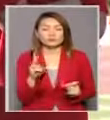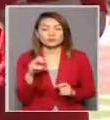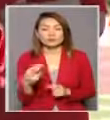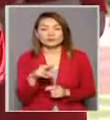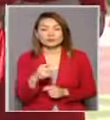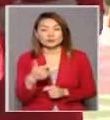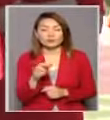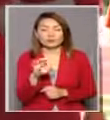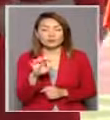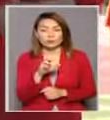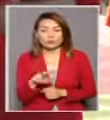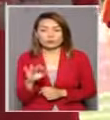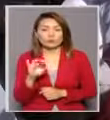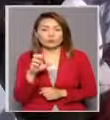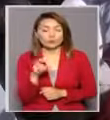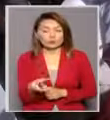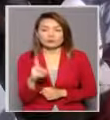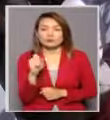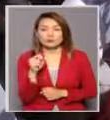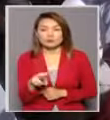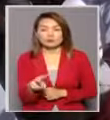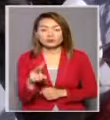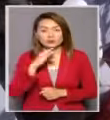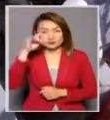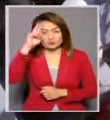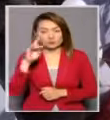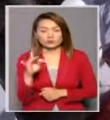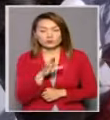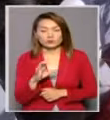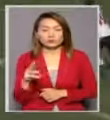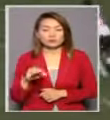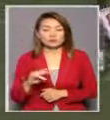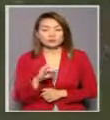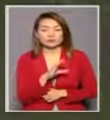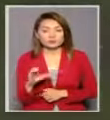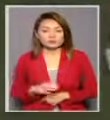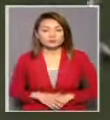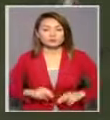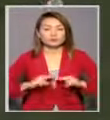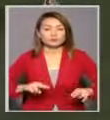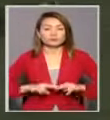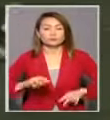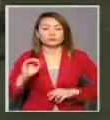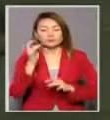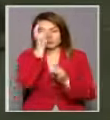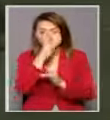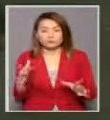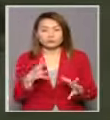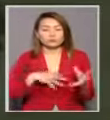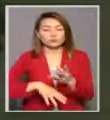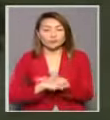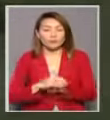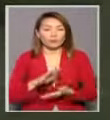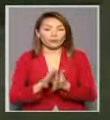национальные лиги по баскетболу, волейболу, футзалу, казахша-крес и настольному теннису. Преподавателям физической культуры на всех